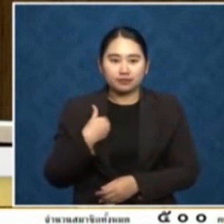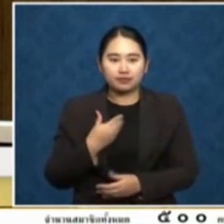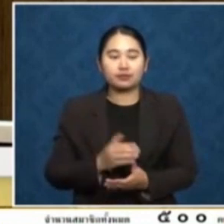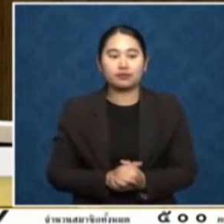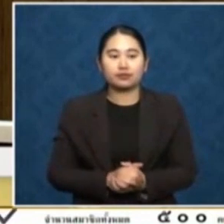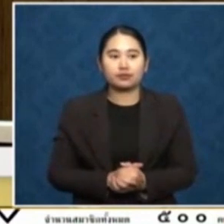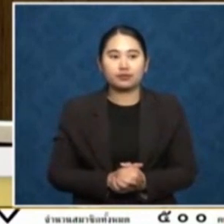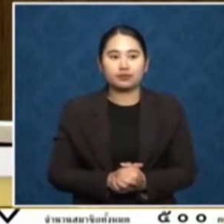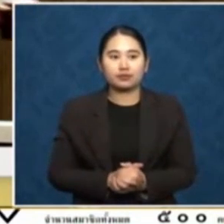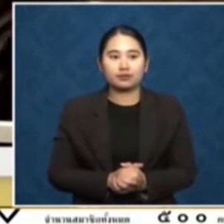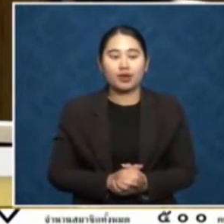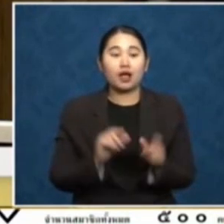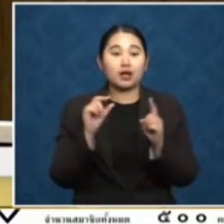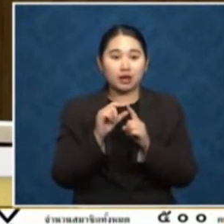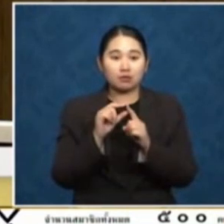อน